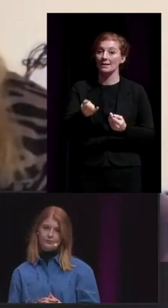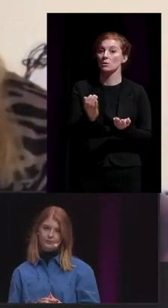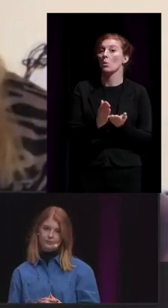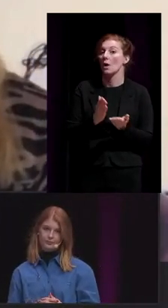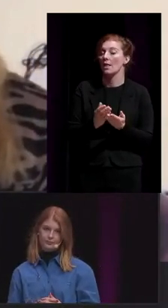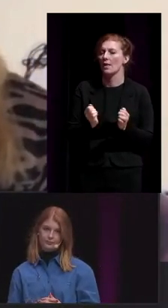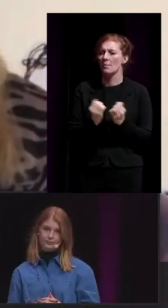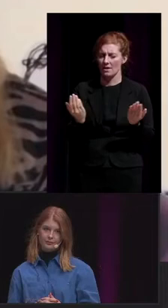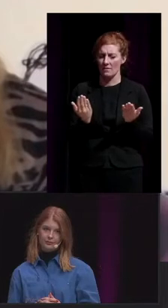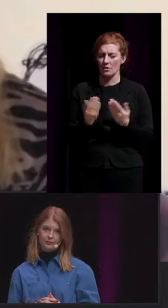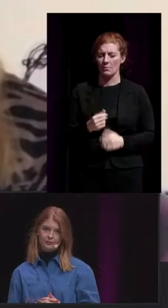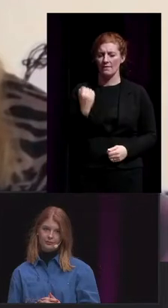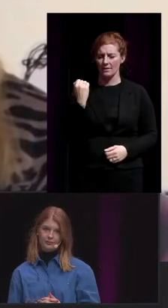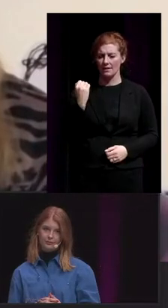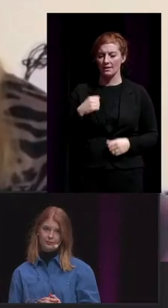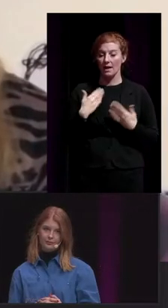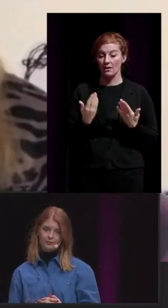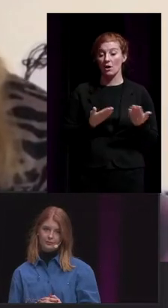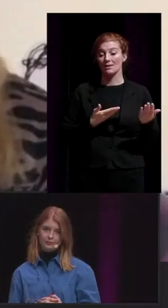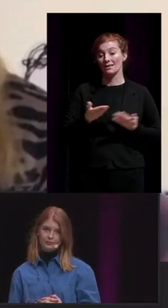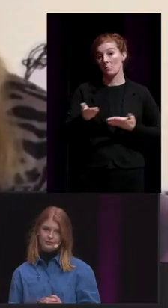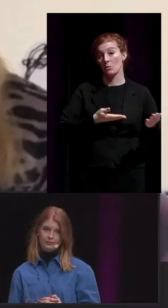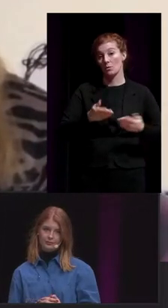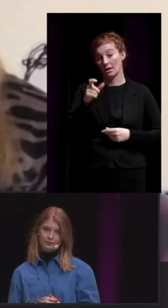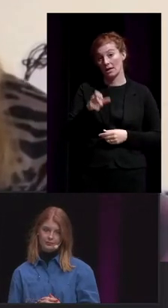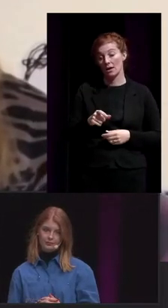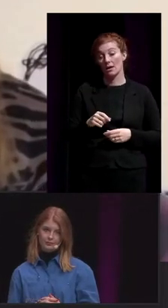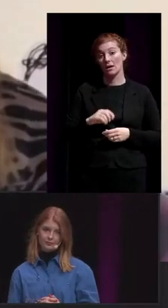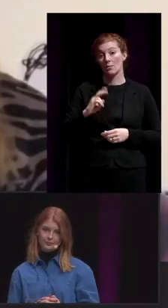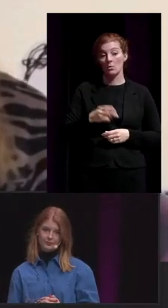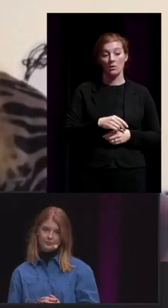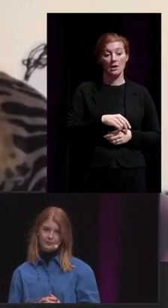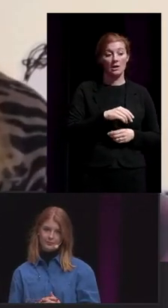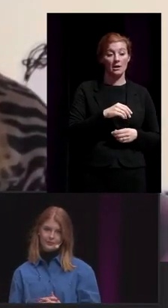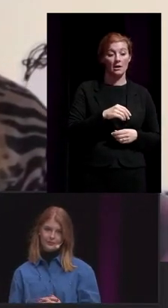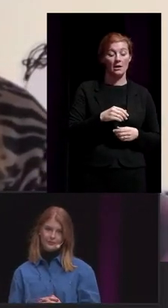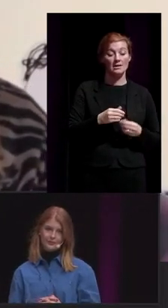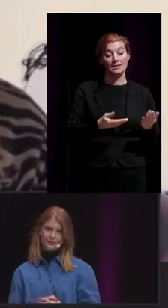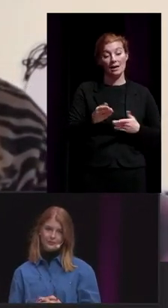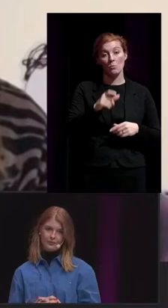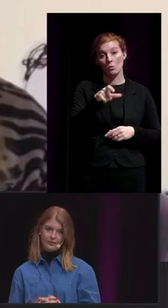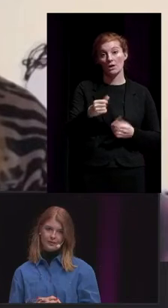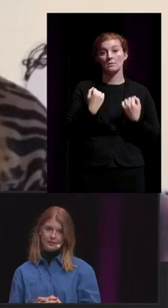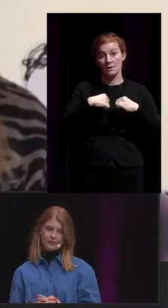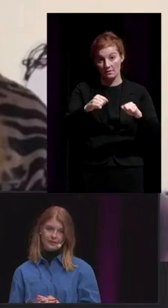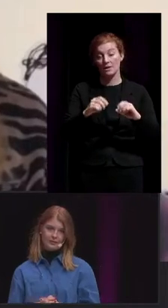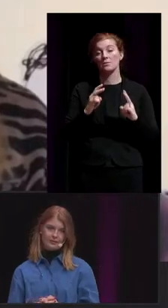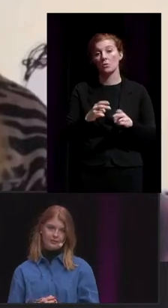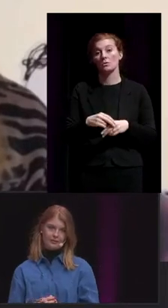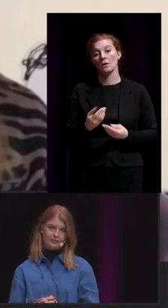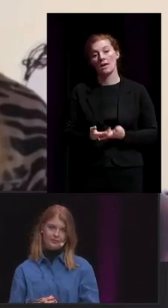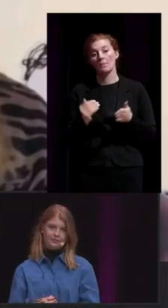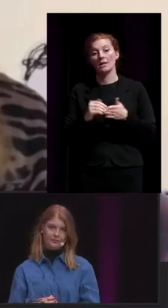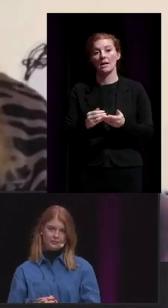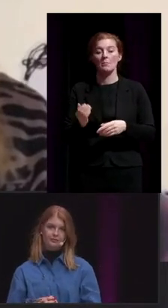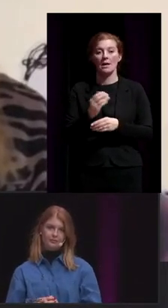viktigaste, det är att ha en samordning, både vad gäller barnens kommun, att man har en samordnare som driver det. Och även i delaktigt inflytande, att